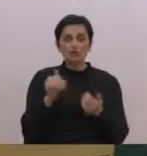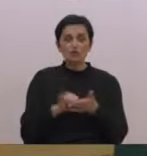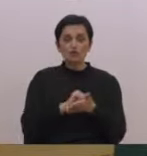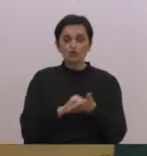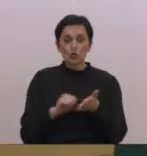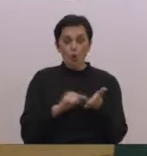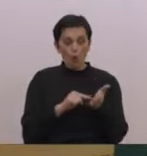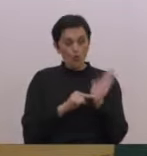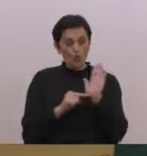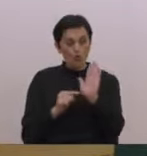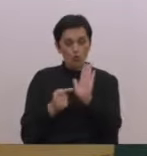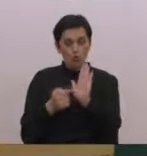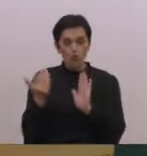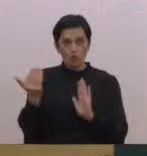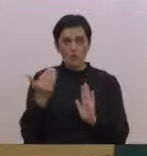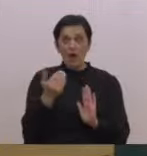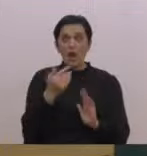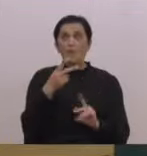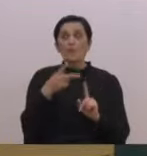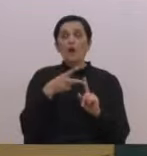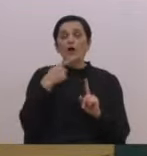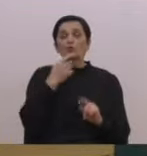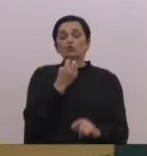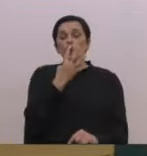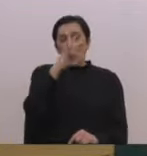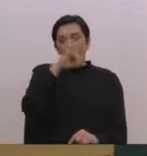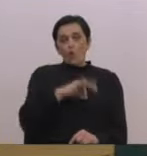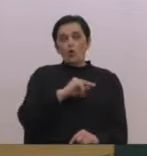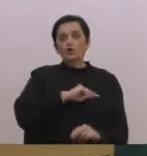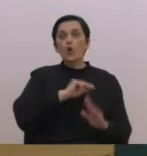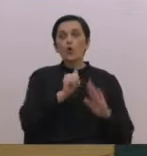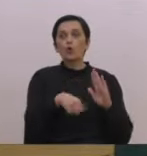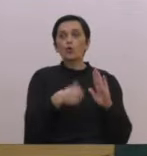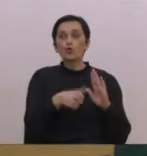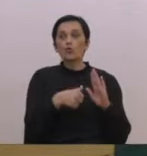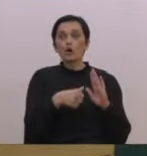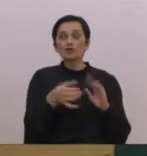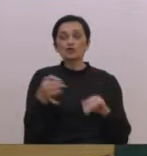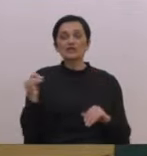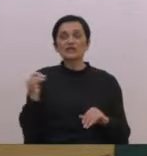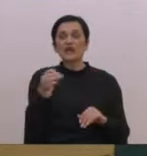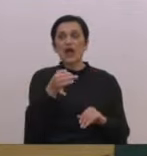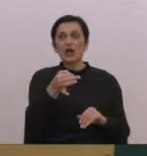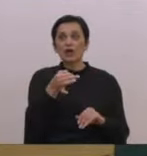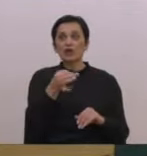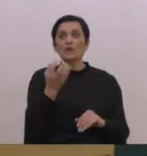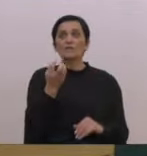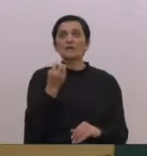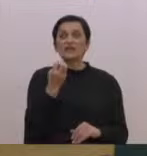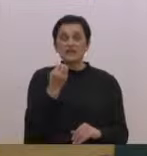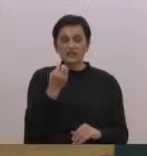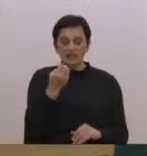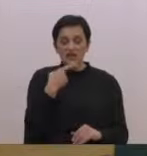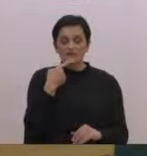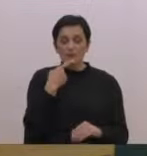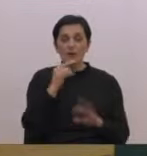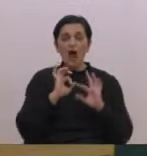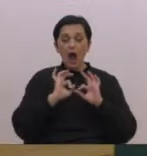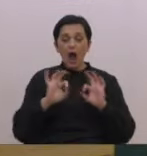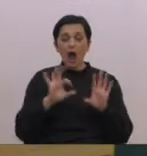დოკუმენტაციით. მეორეთი ამბობთ რომ 14%-ია მხოლოდ უმუშევრობა რეგიონებში. Კიდევ ამბობ,